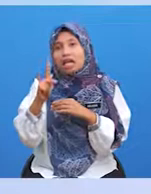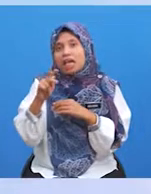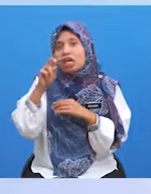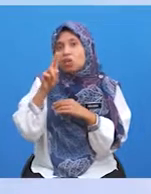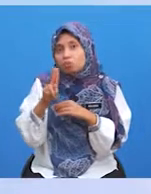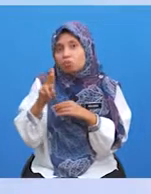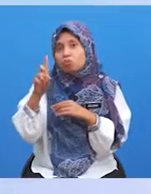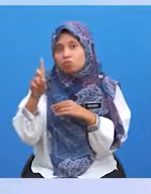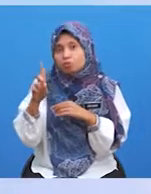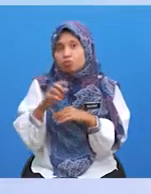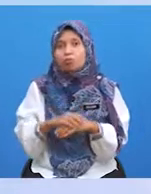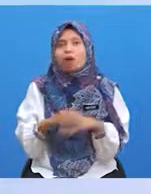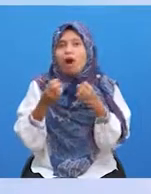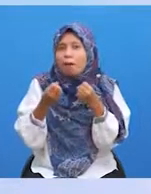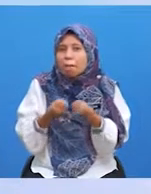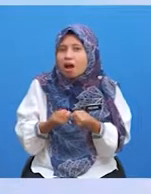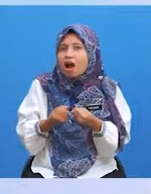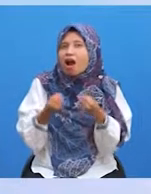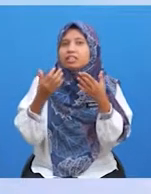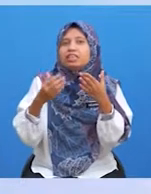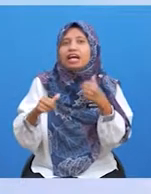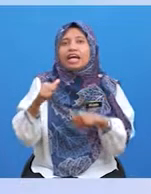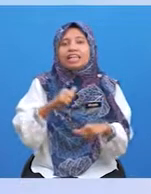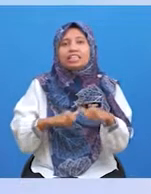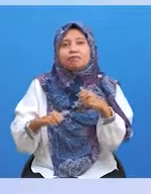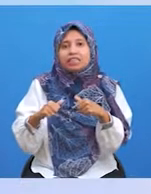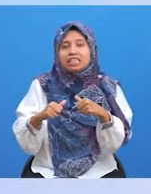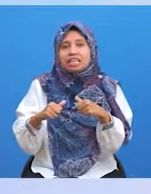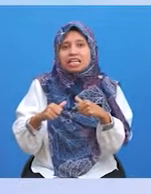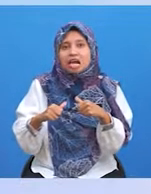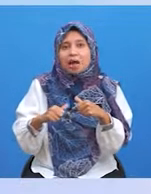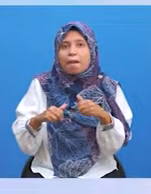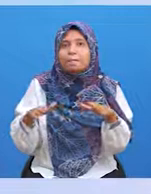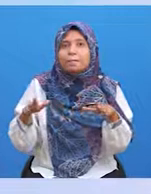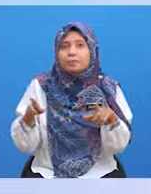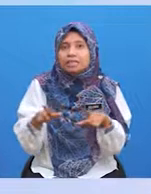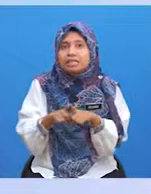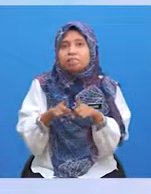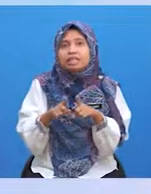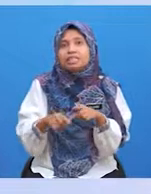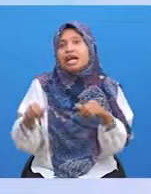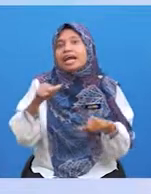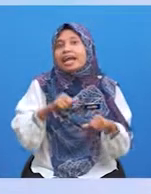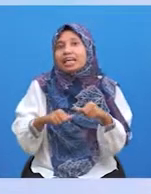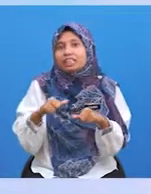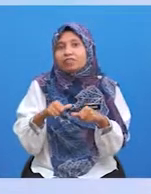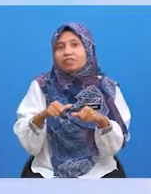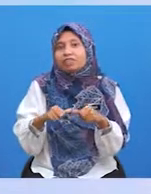media sosial. Secara umumnya, isu pengajaran dan pembelajaran